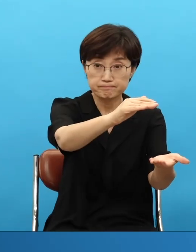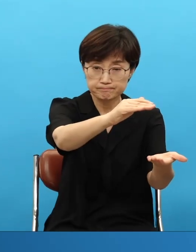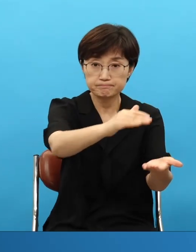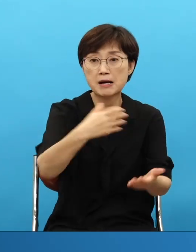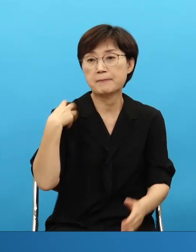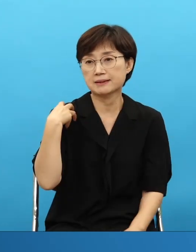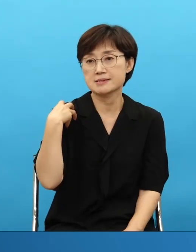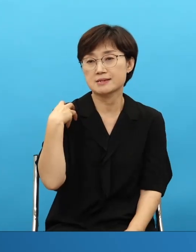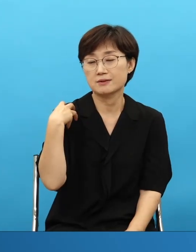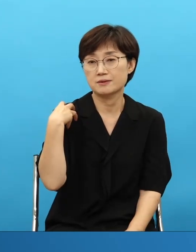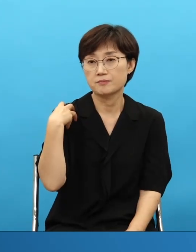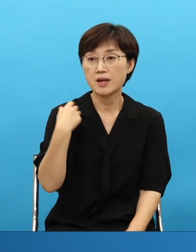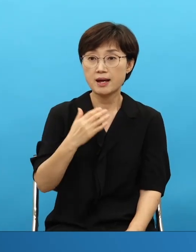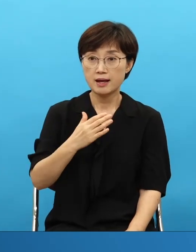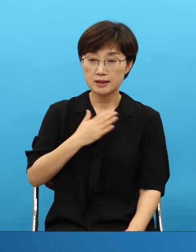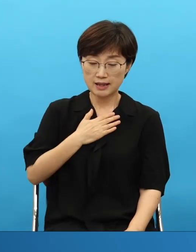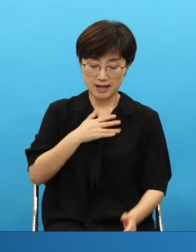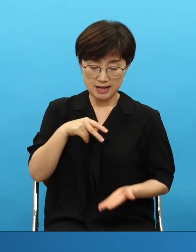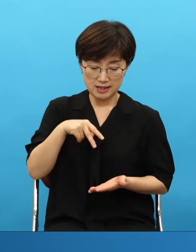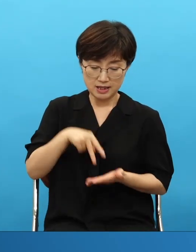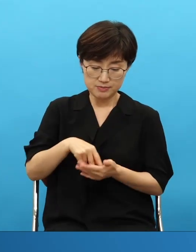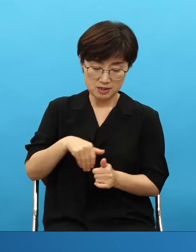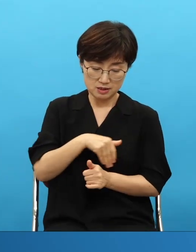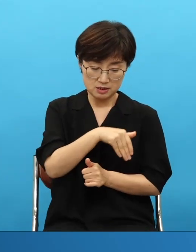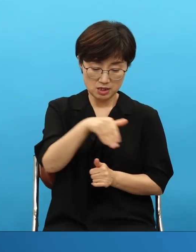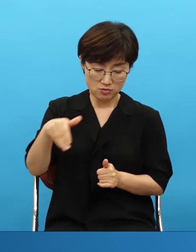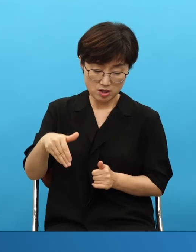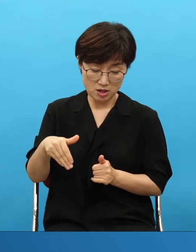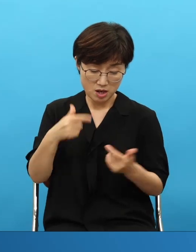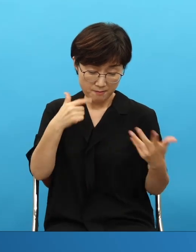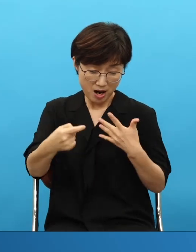여러분의 그 어려운 사정을 정확하게 알리는 자 별로 없어요.